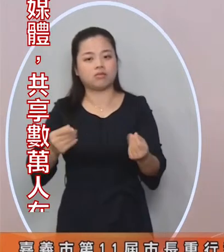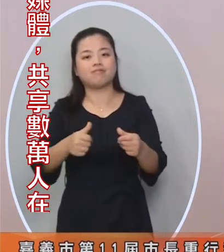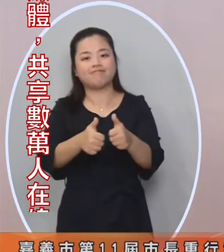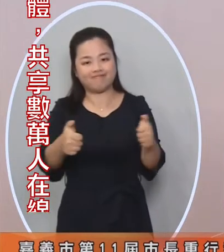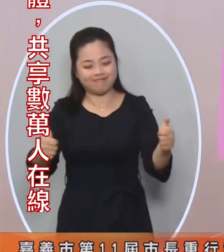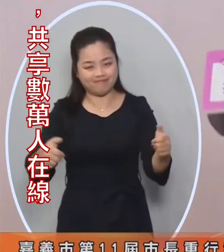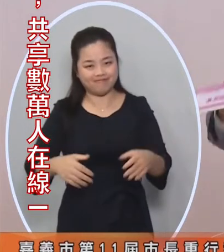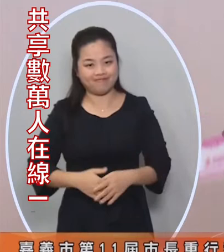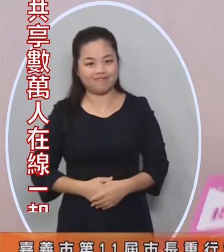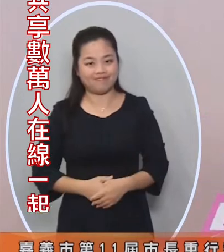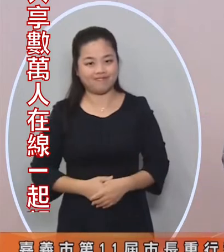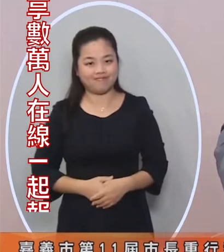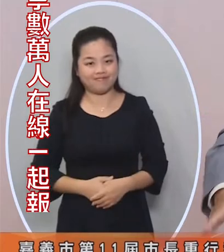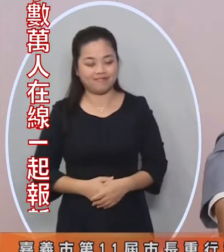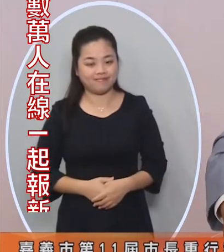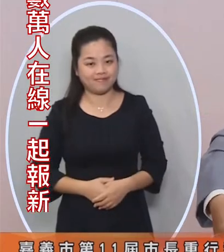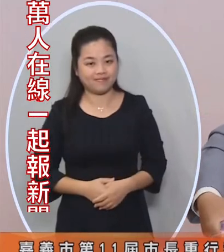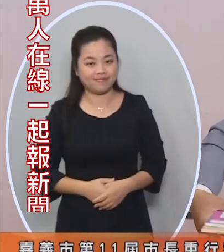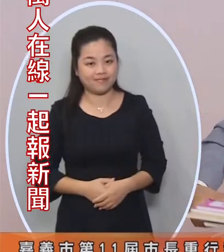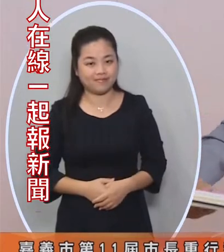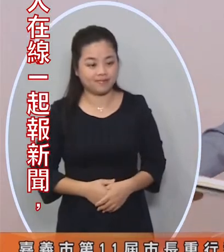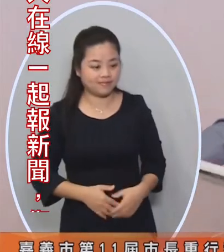谢。